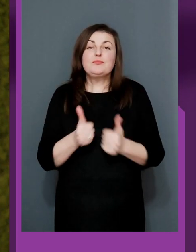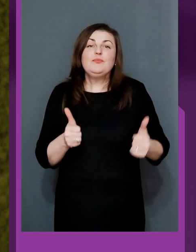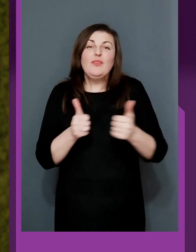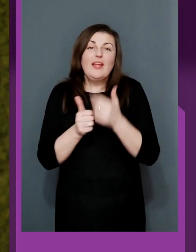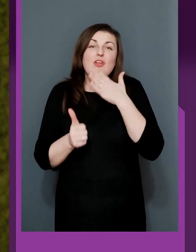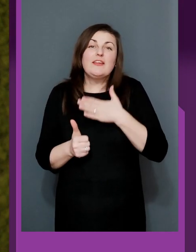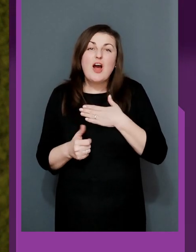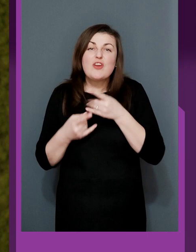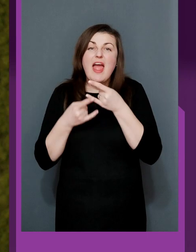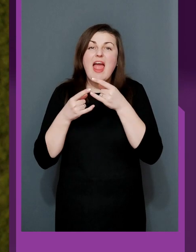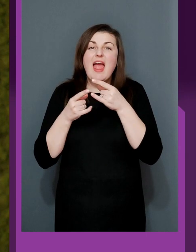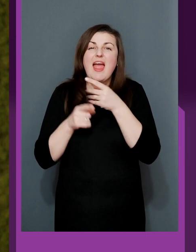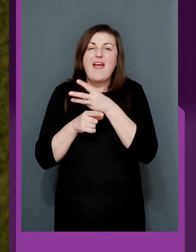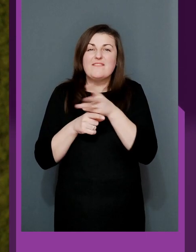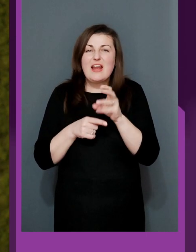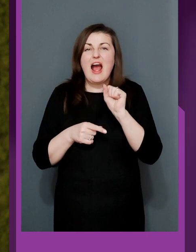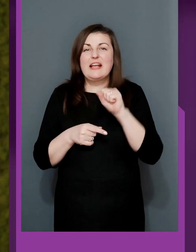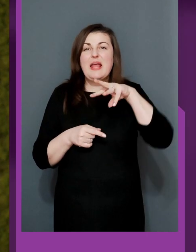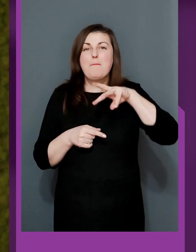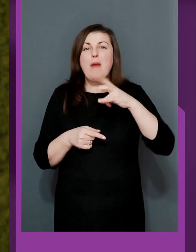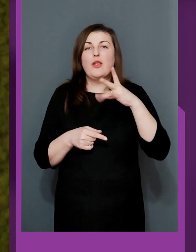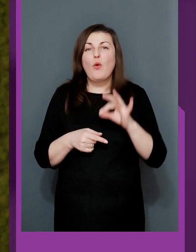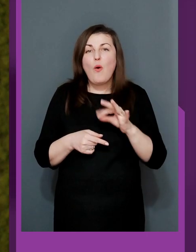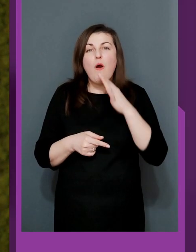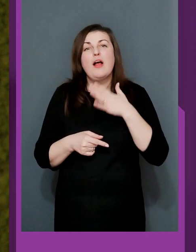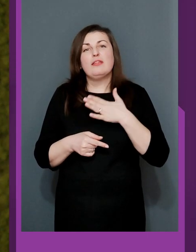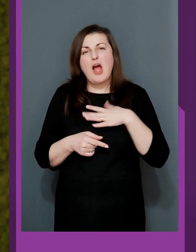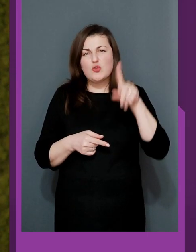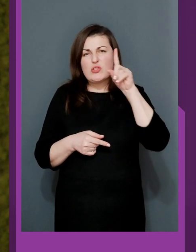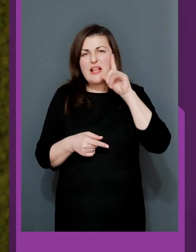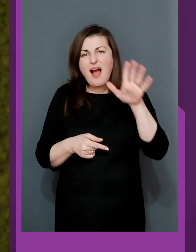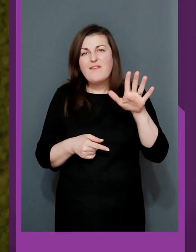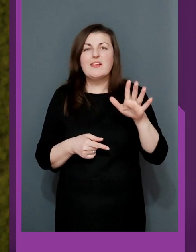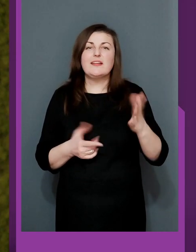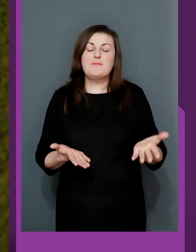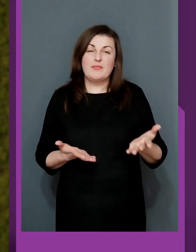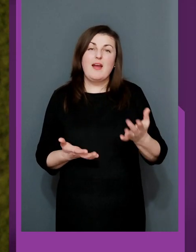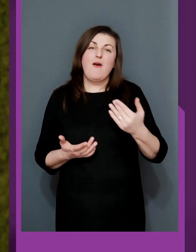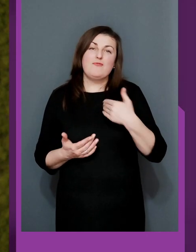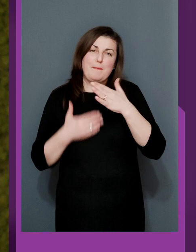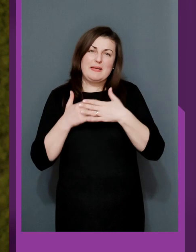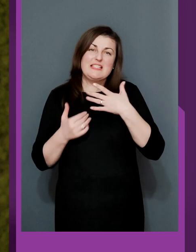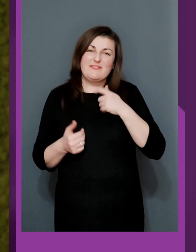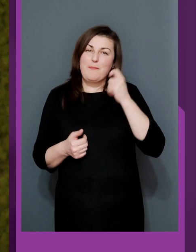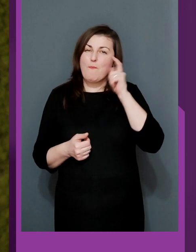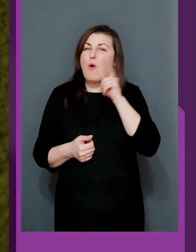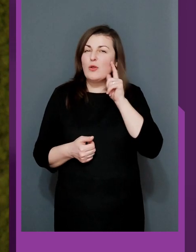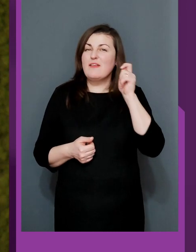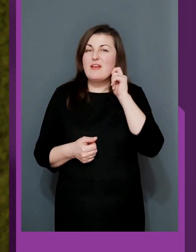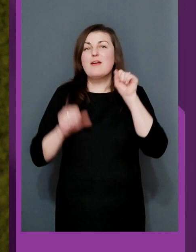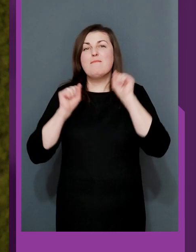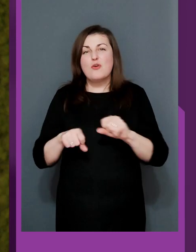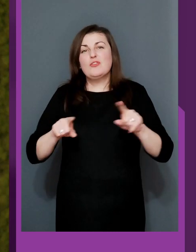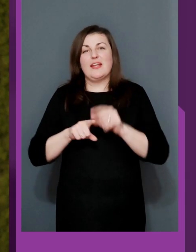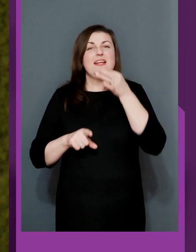долучаємо до нашого ефіру Артема Манька Артем Манько наш уславлений хоче попри свій моло молодий вік але вже